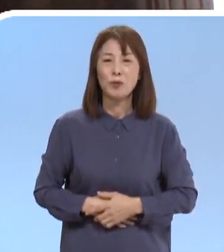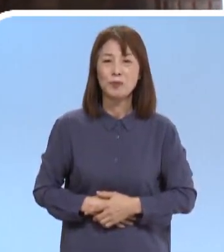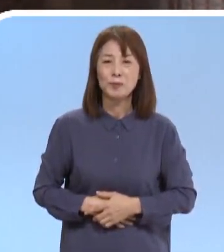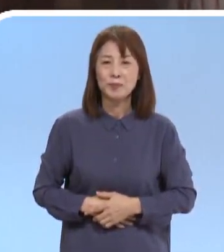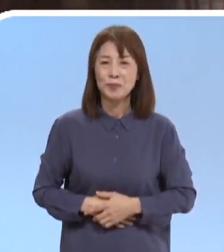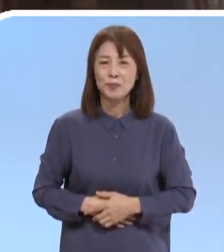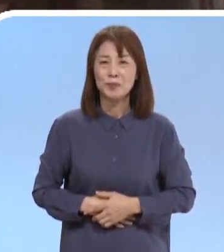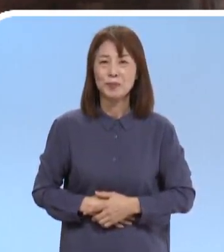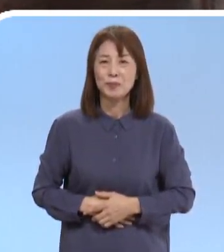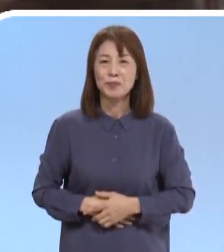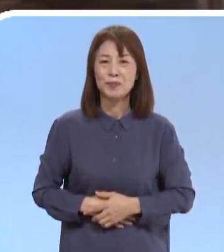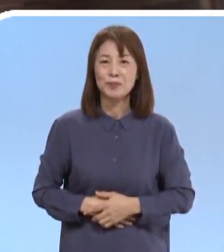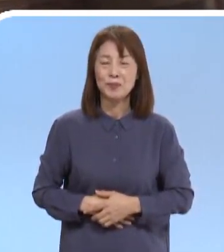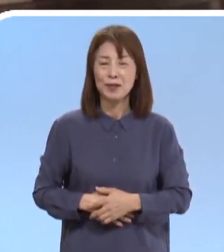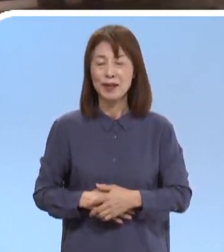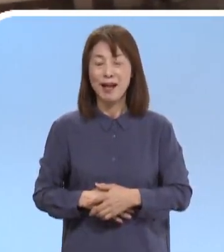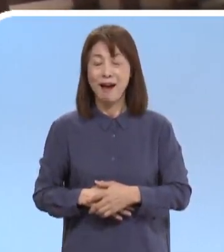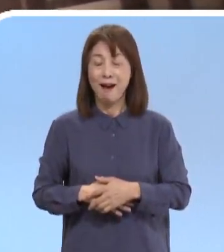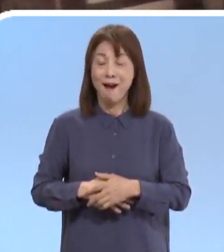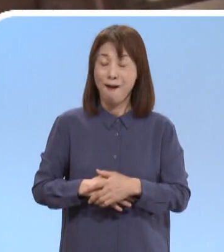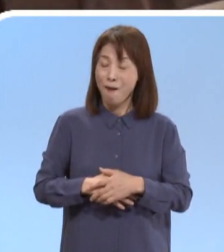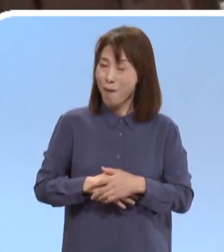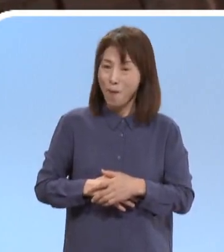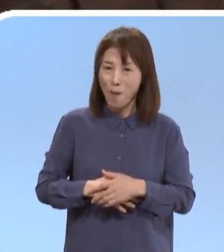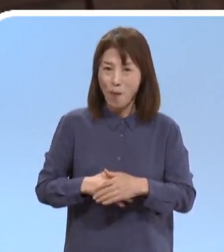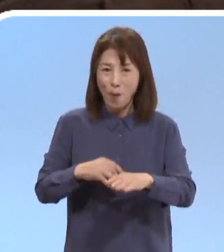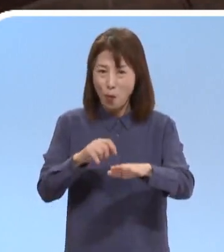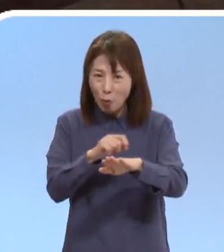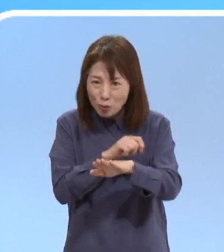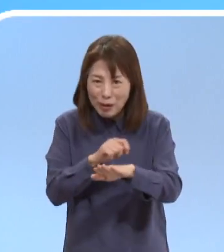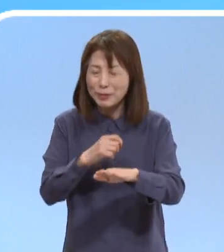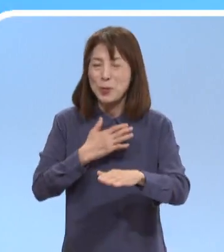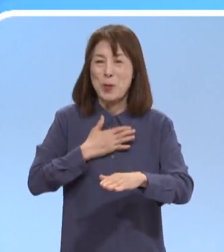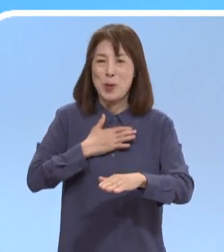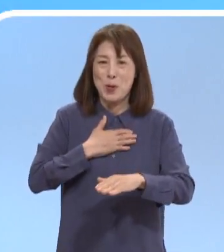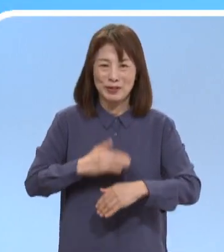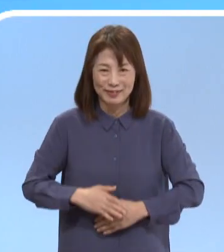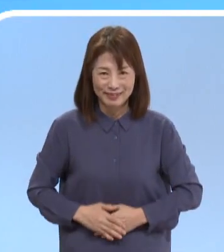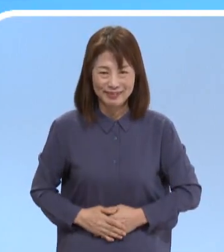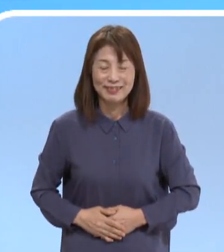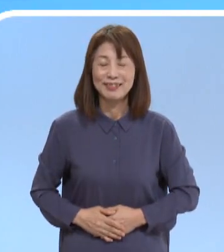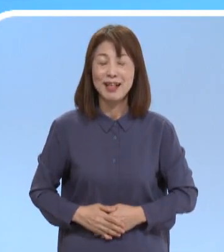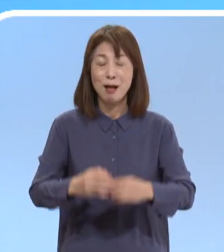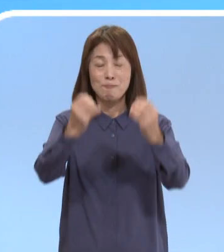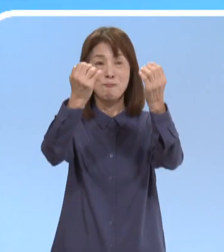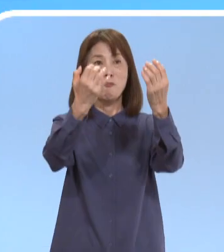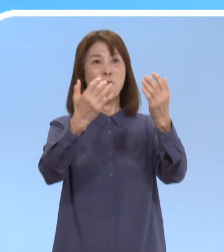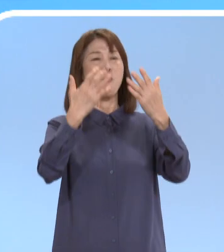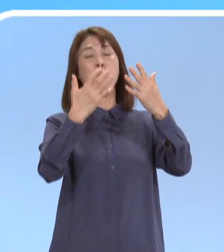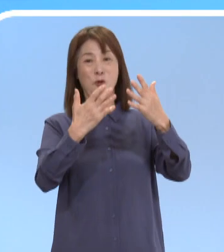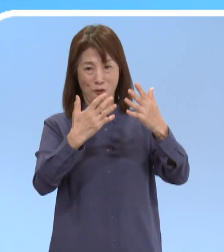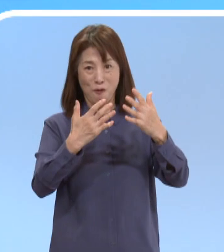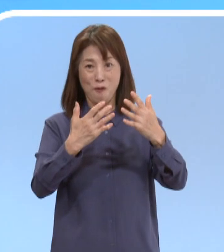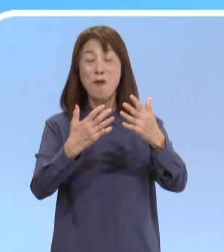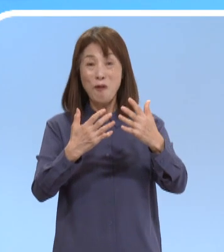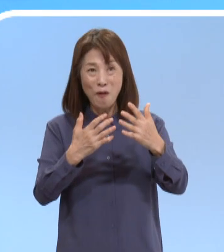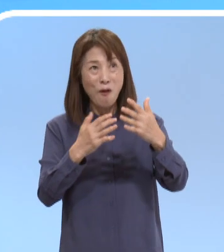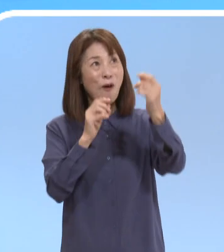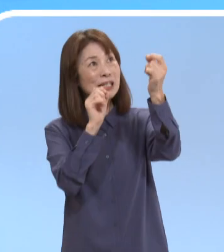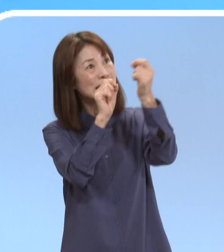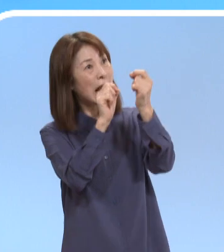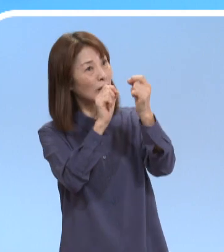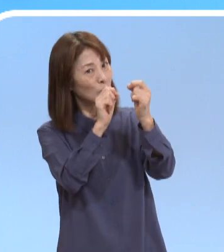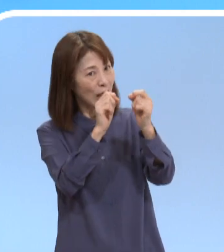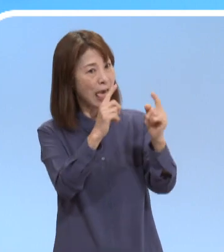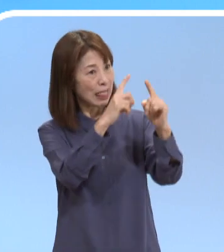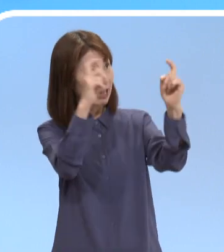すごい。いや、これは貴重ですよ、特別公開。 まずはド迫力、こんな近く